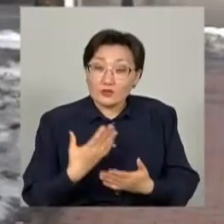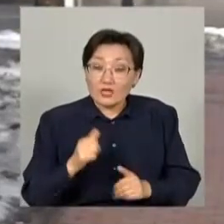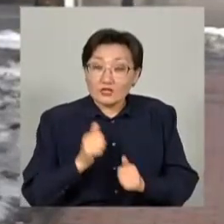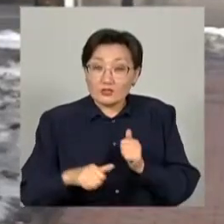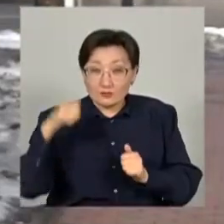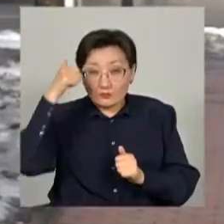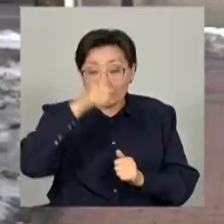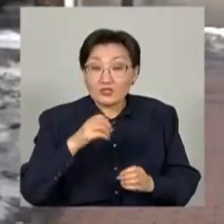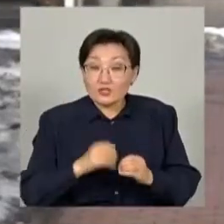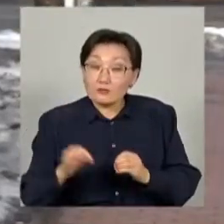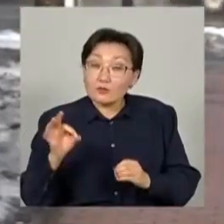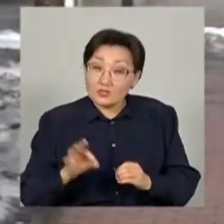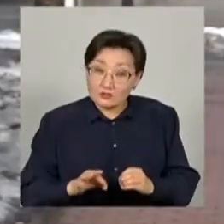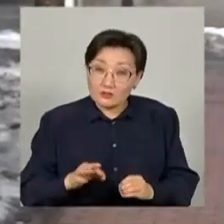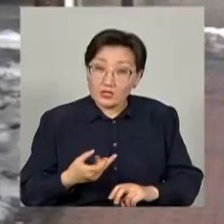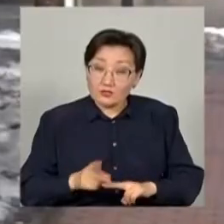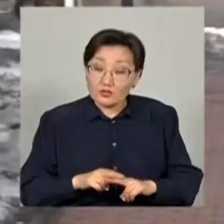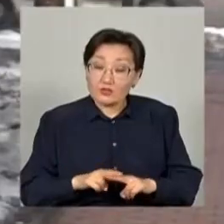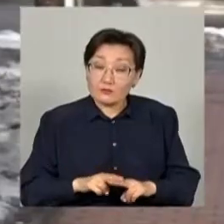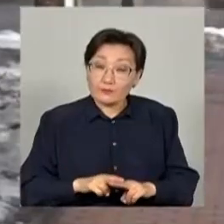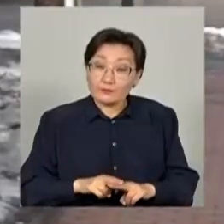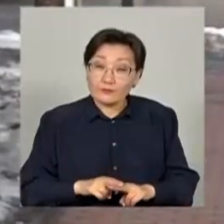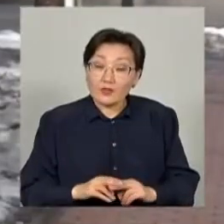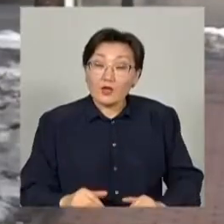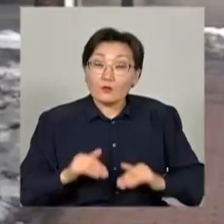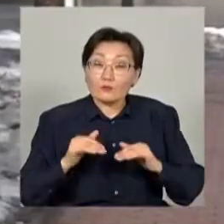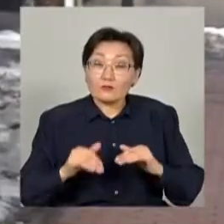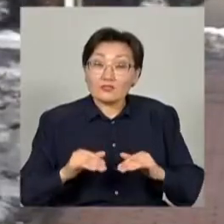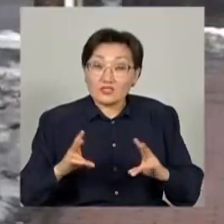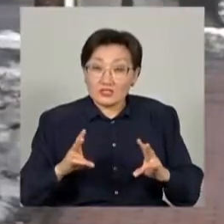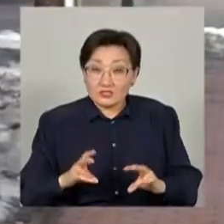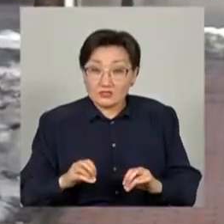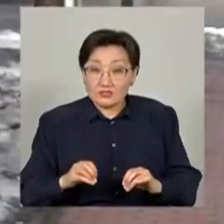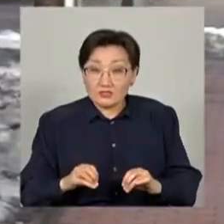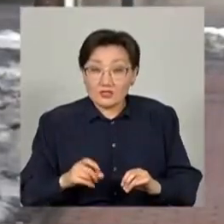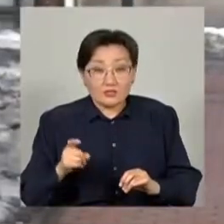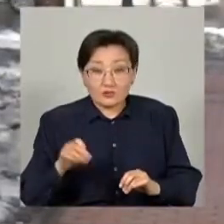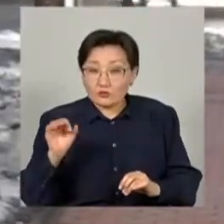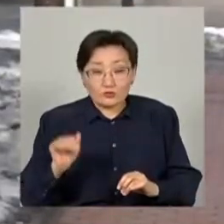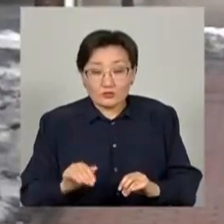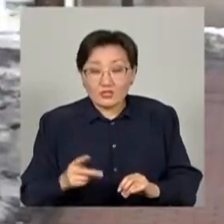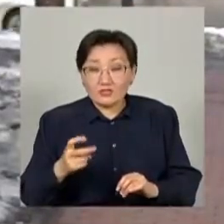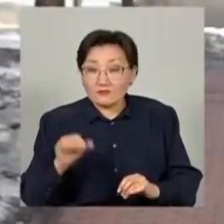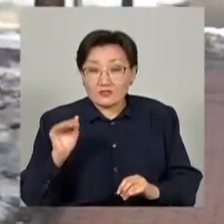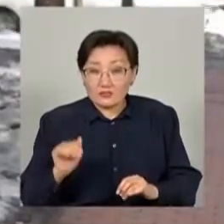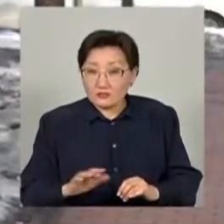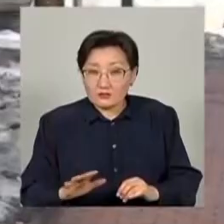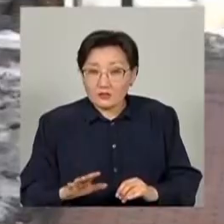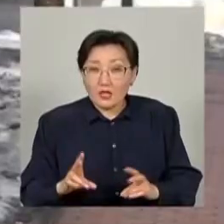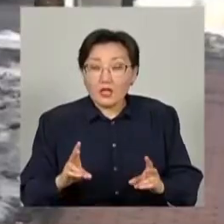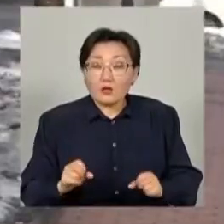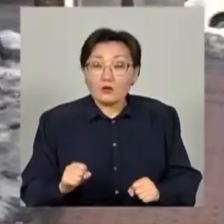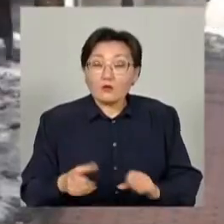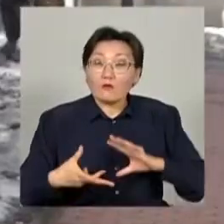ежегодно 10%. Это, следовательно, повышается не на 100 тысяч, там, не на 200, а